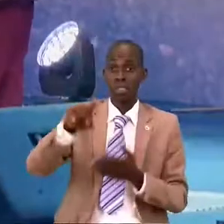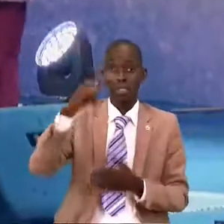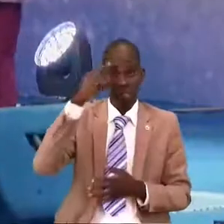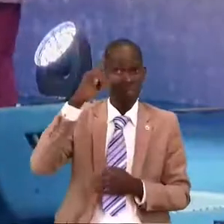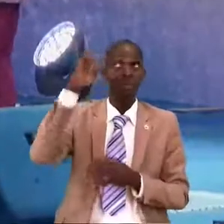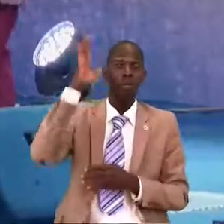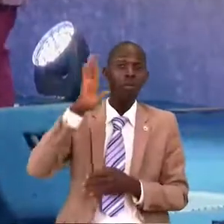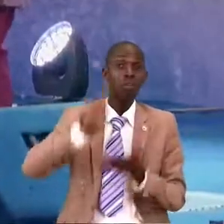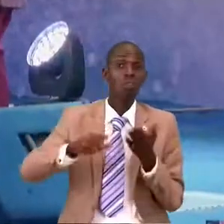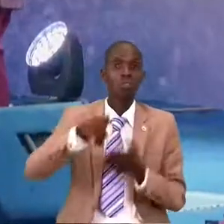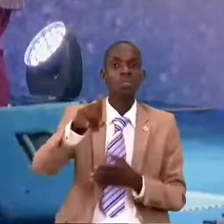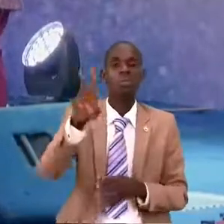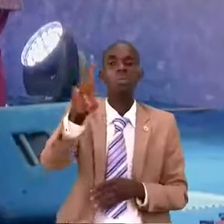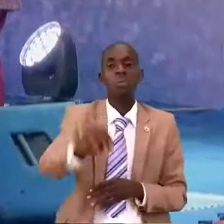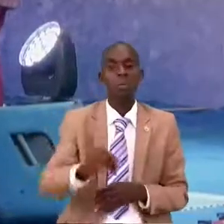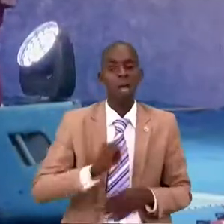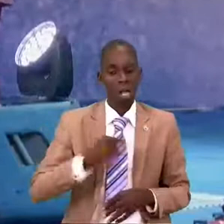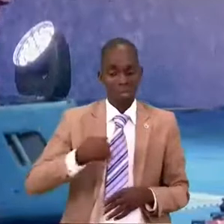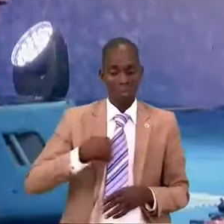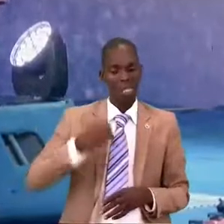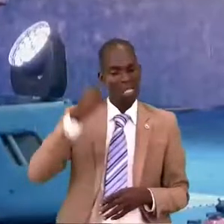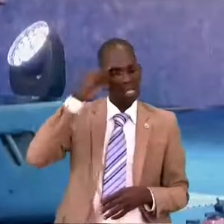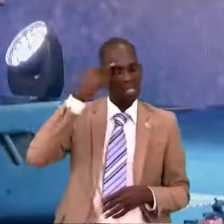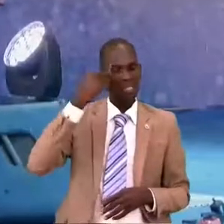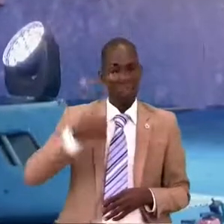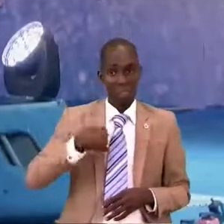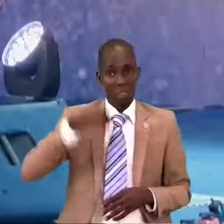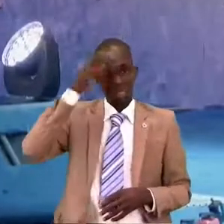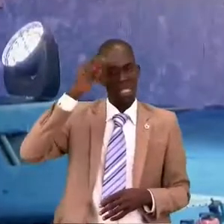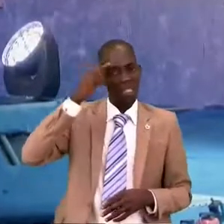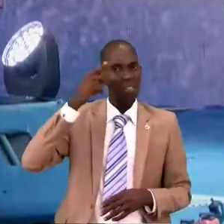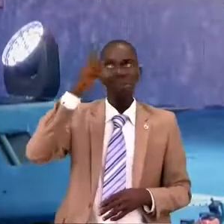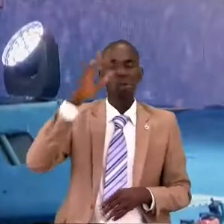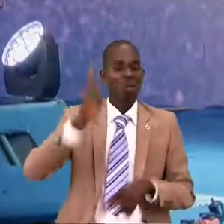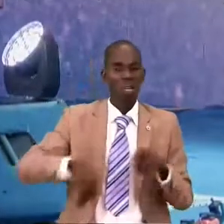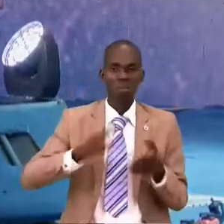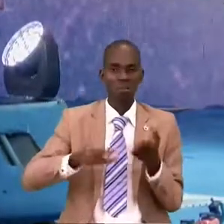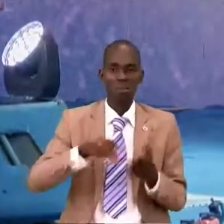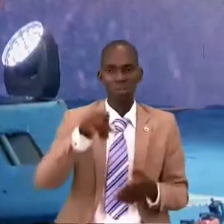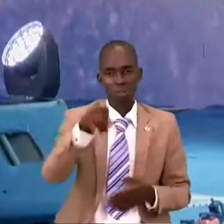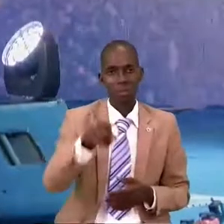Je ne pense pas. Satan dit, est-ce que tu penses? Tu seras pardonné. Tu dis, non, je ne pense pas, je sais.